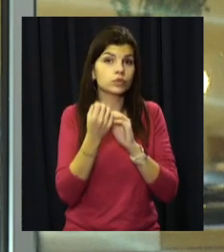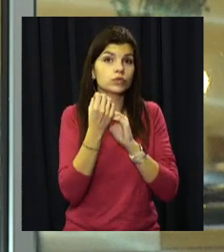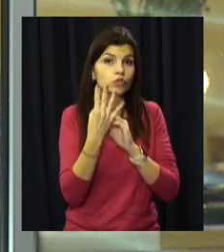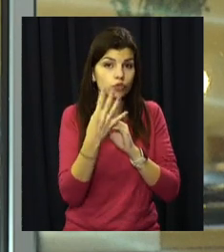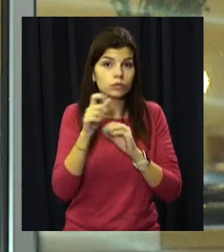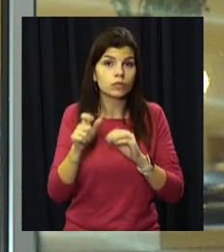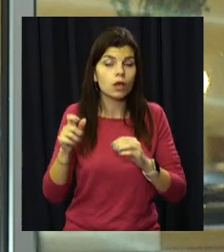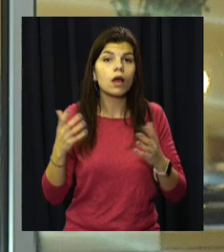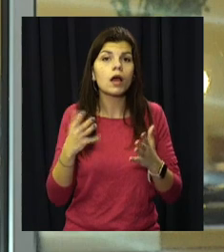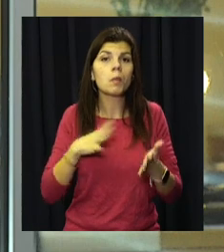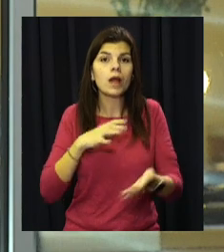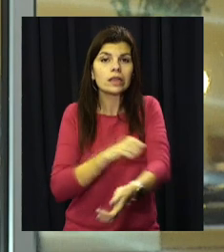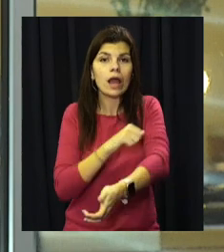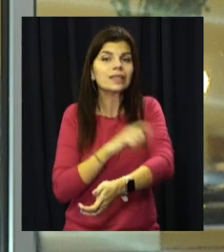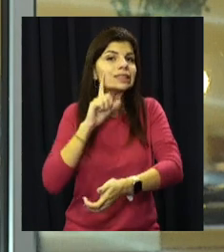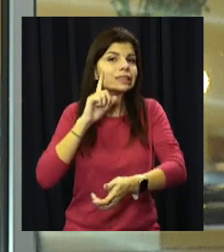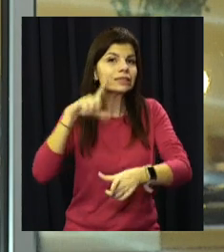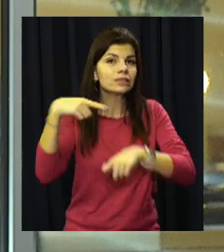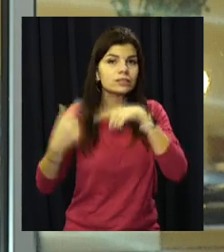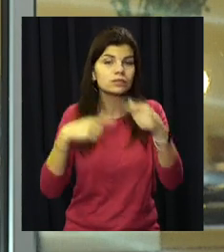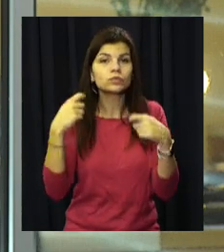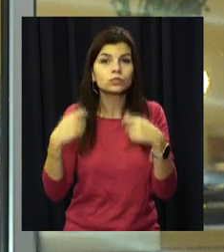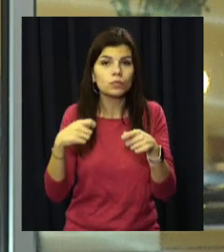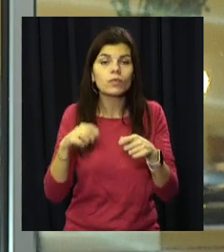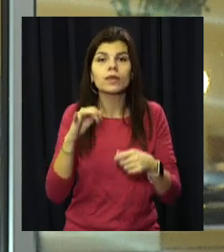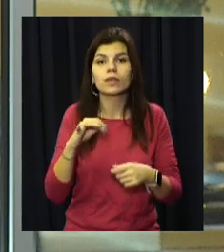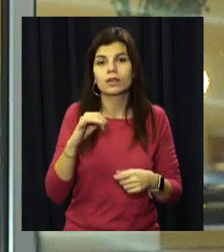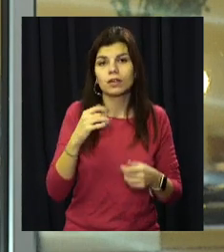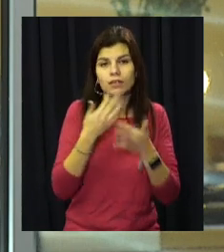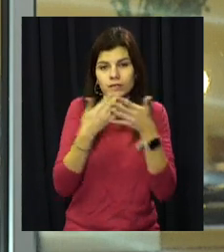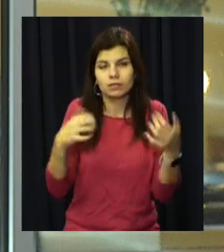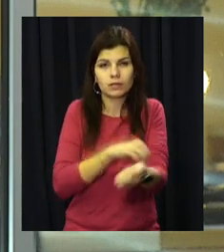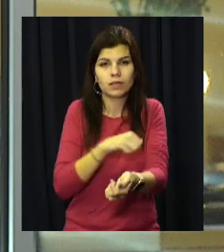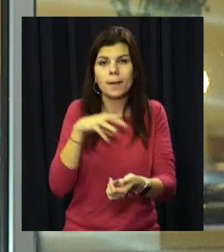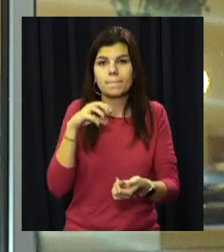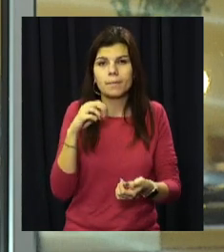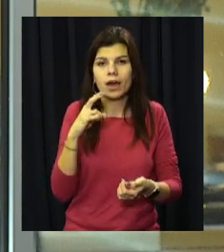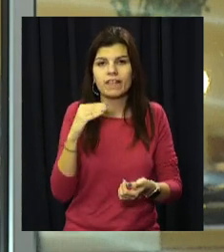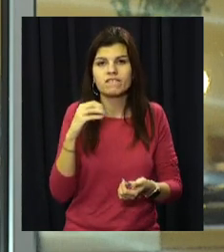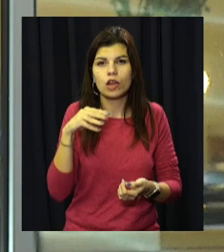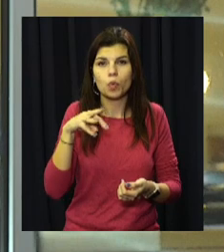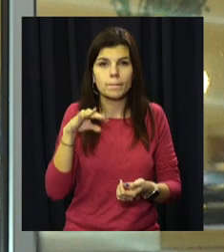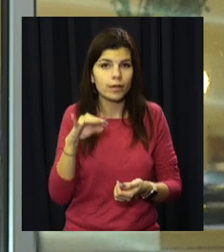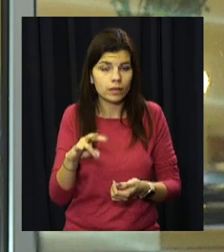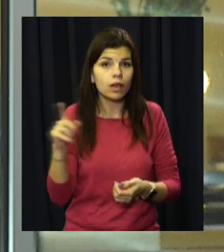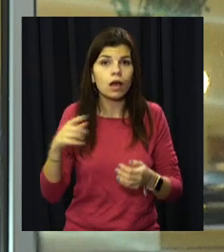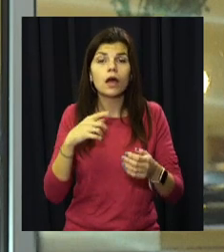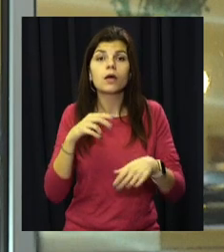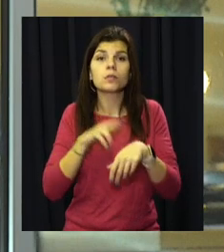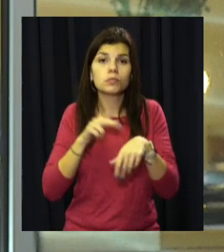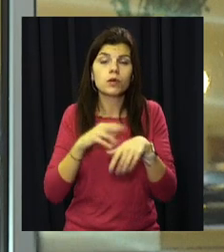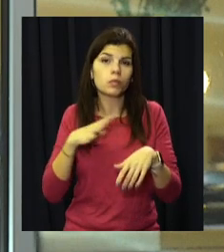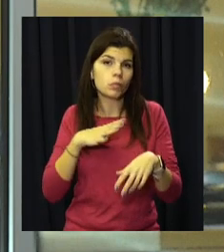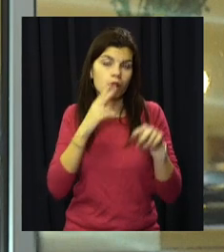у промислових масштабах, а ще продавали метамфетамін. Правоохоронці майже рік слідкували за угрупованням, дізналися місце